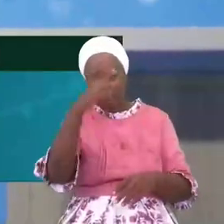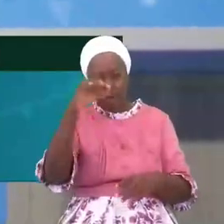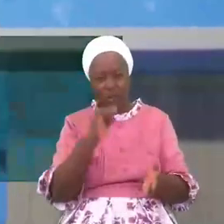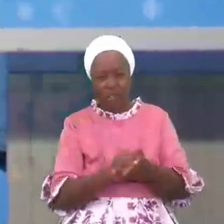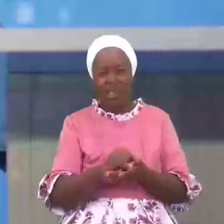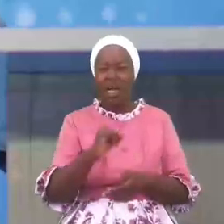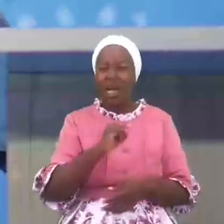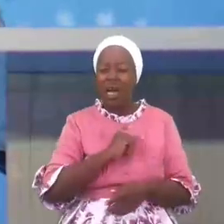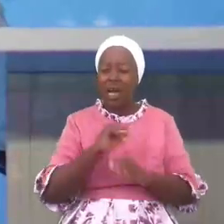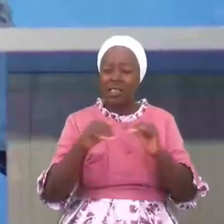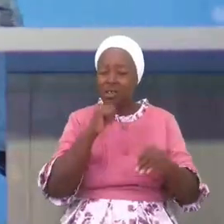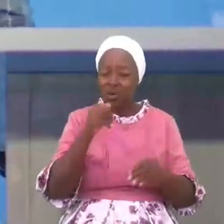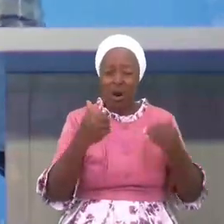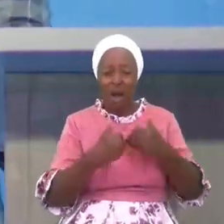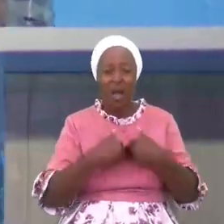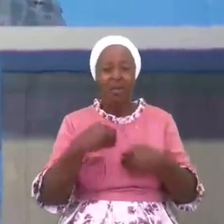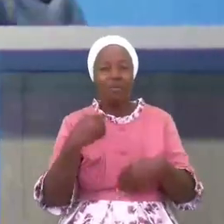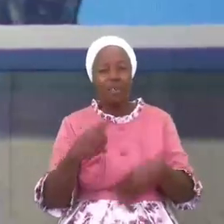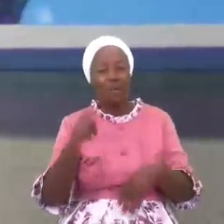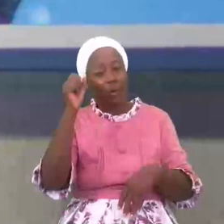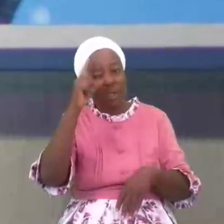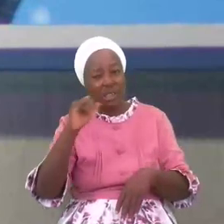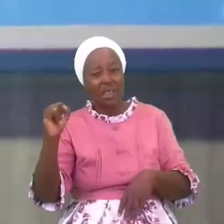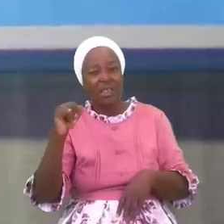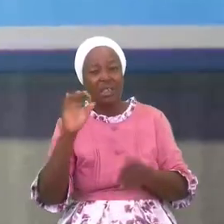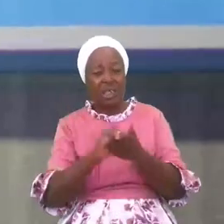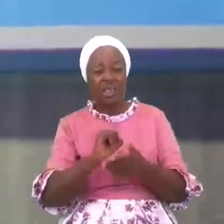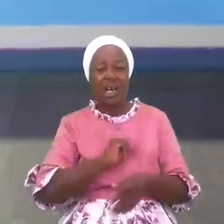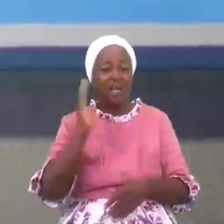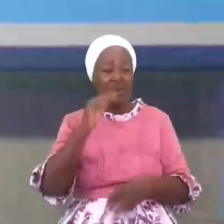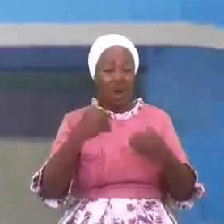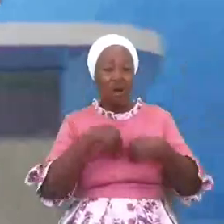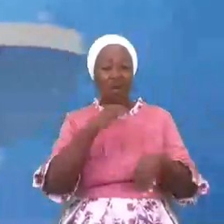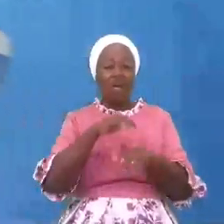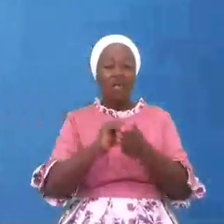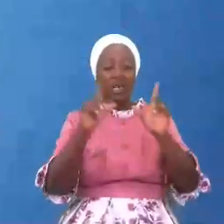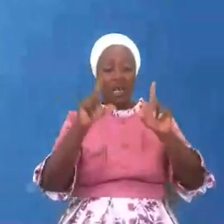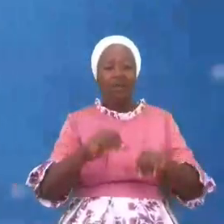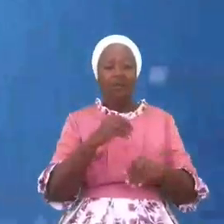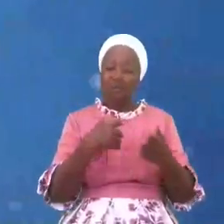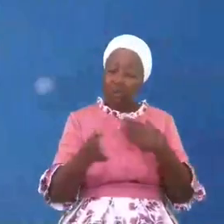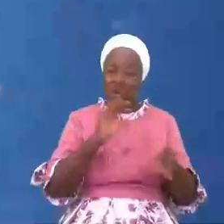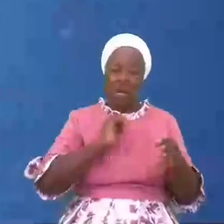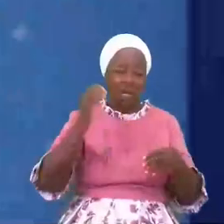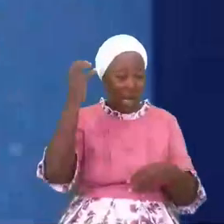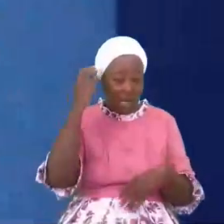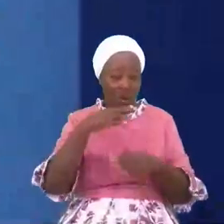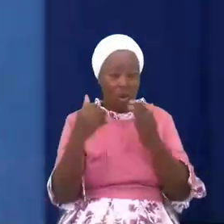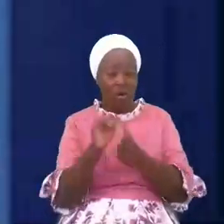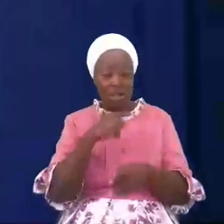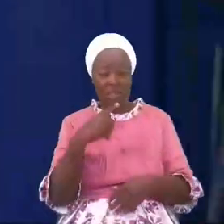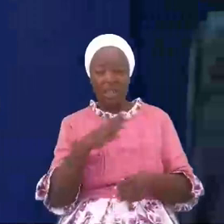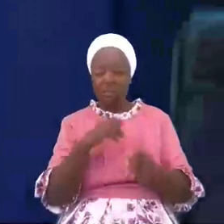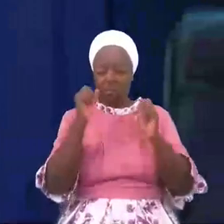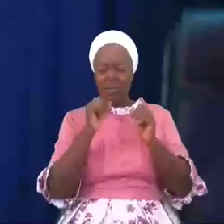je n'avais pas la compréhension à ce niveau-là. Même si j'ai vu ce qu'il disait, finalement je me suis